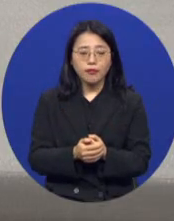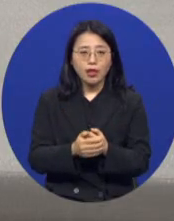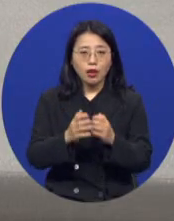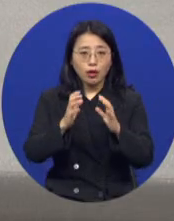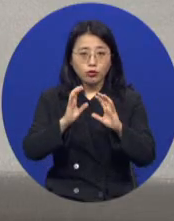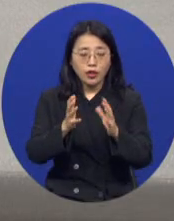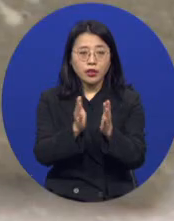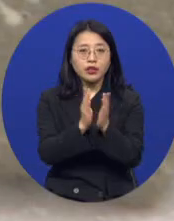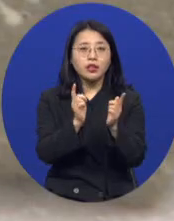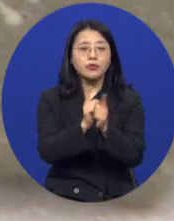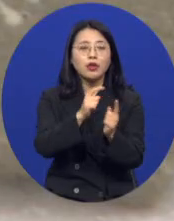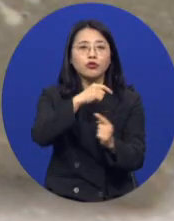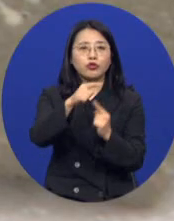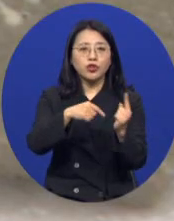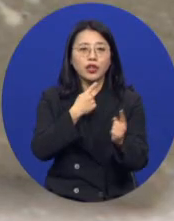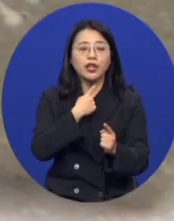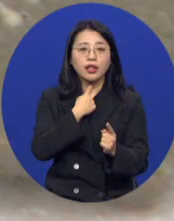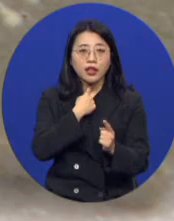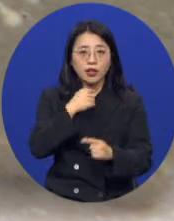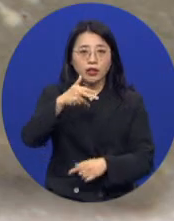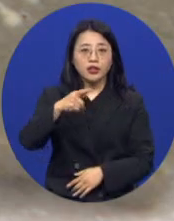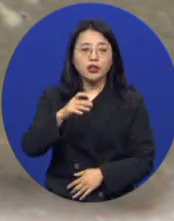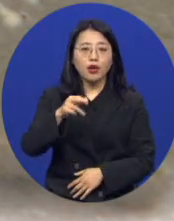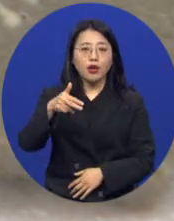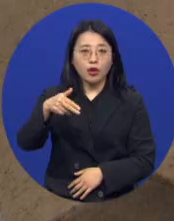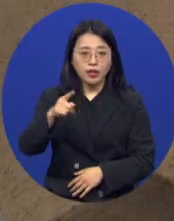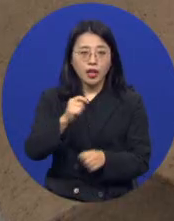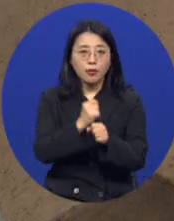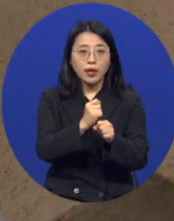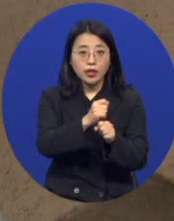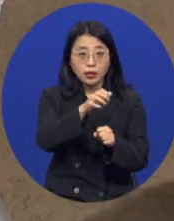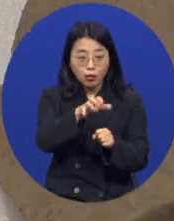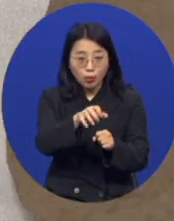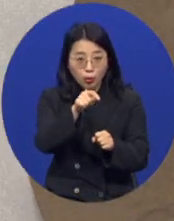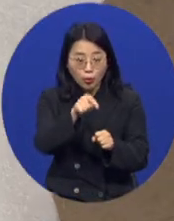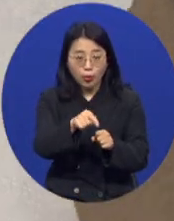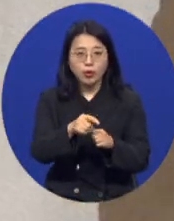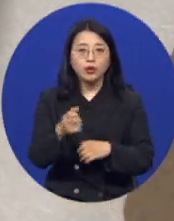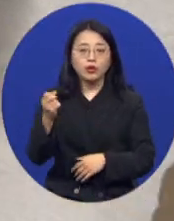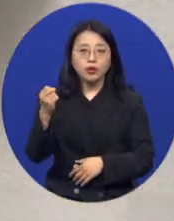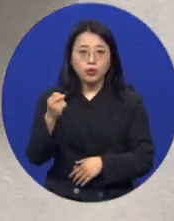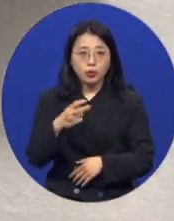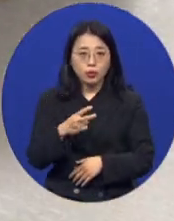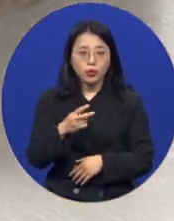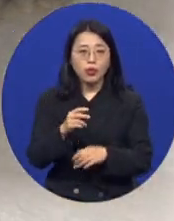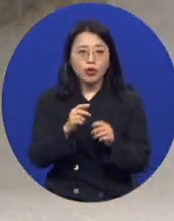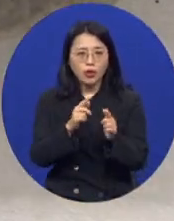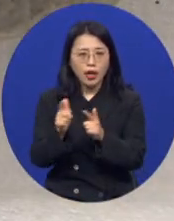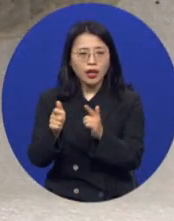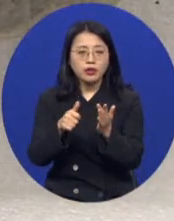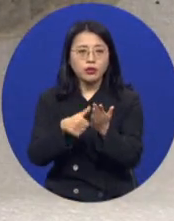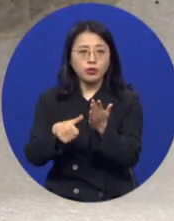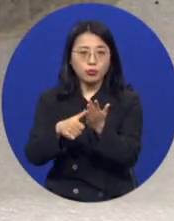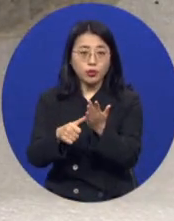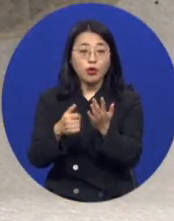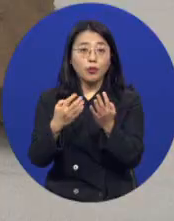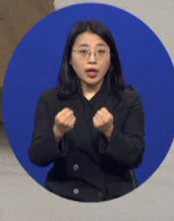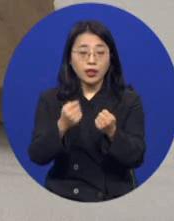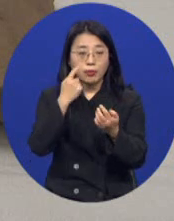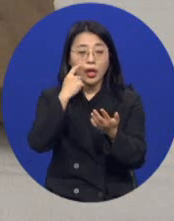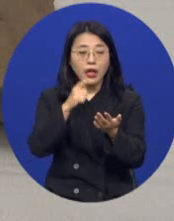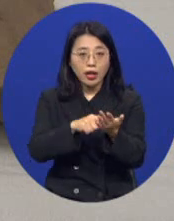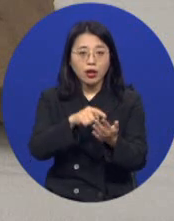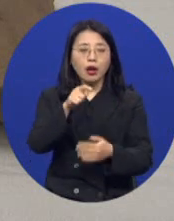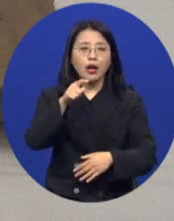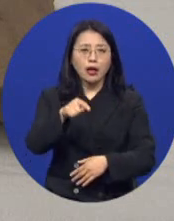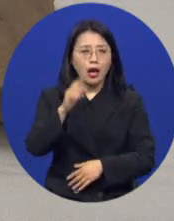운영하던 전남 강진유에서 만든 청자와 기와 지붕을 장식하는 막새 유물도 출토돼 권세와 재력이 있는